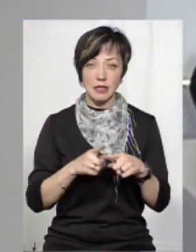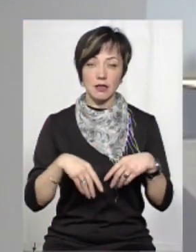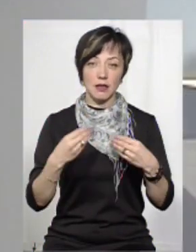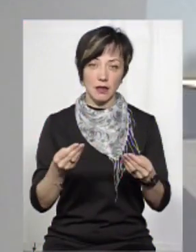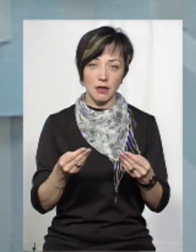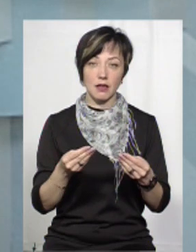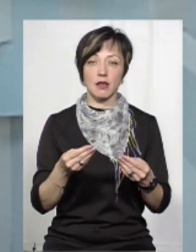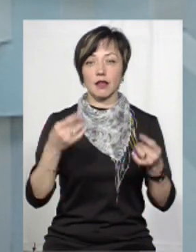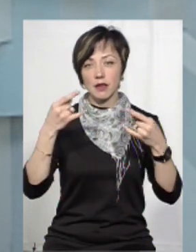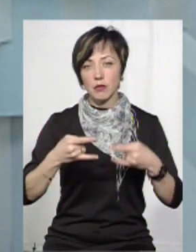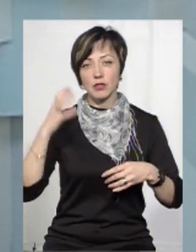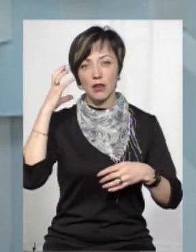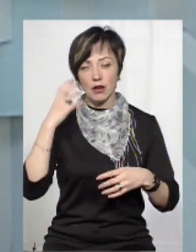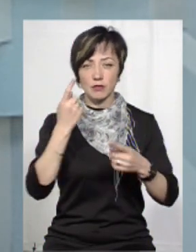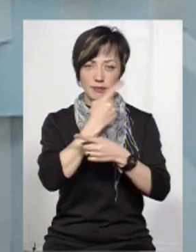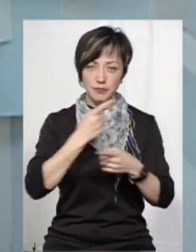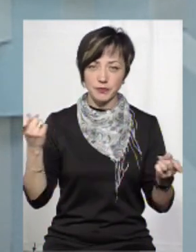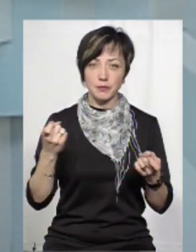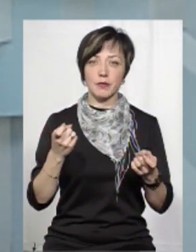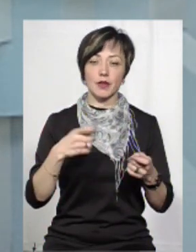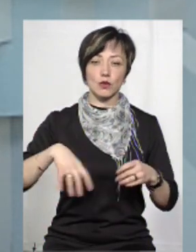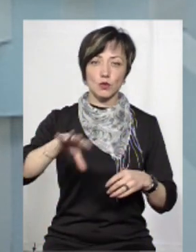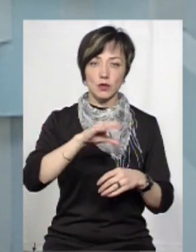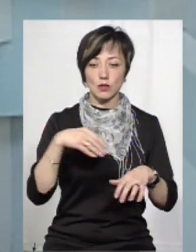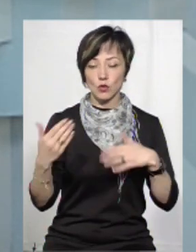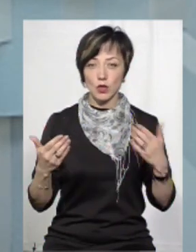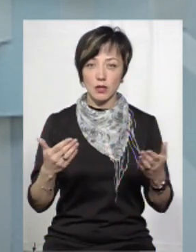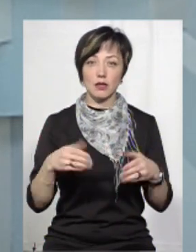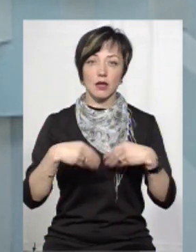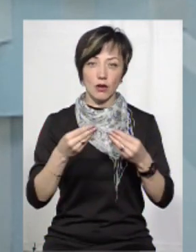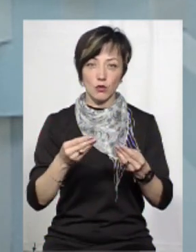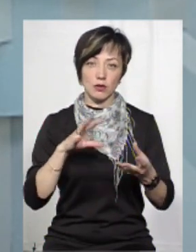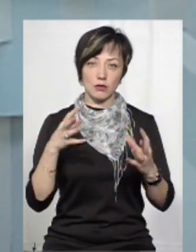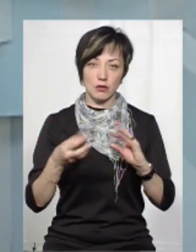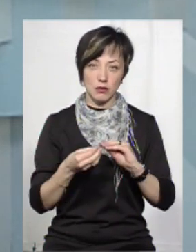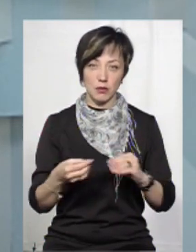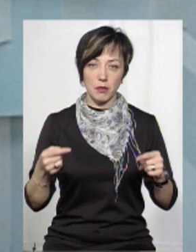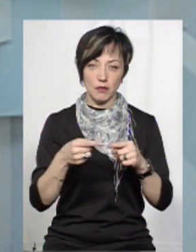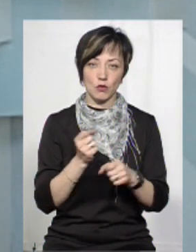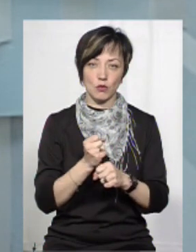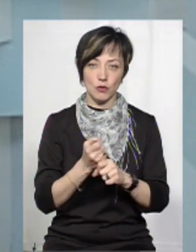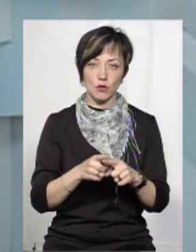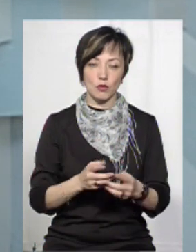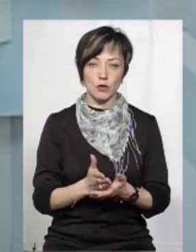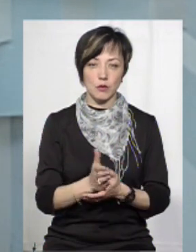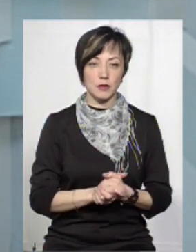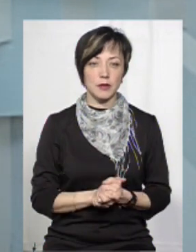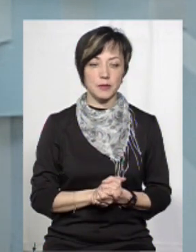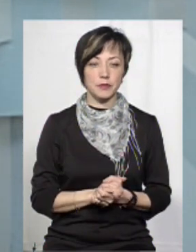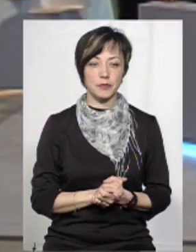дає засоби масової інформації з усіх сторін, вони дають певну роботу в цьому